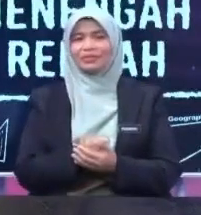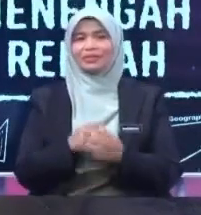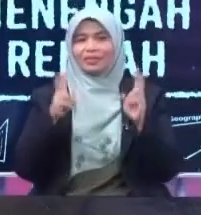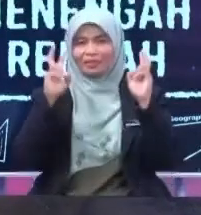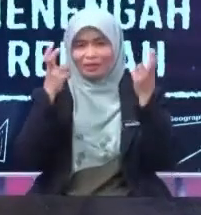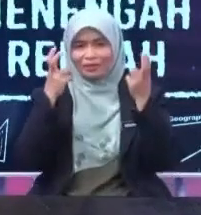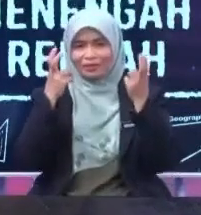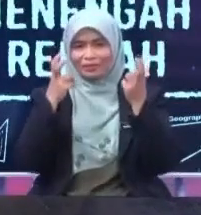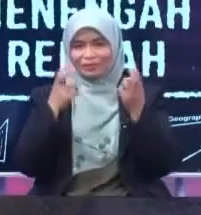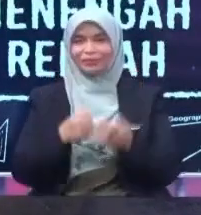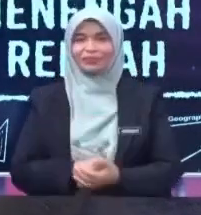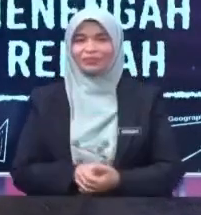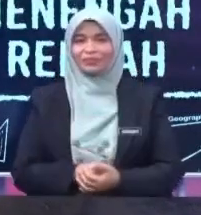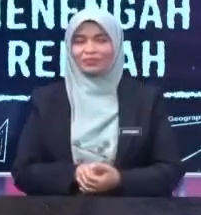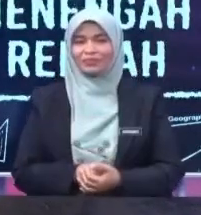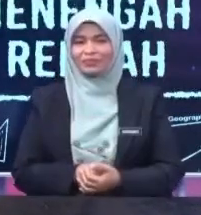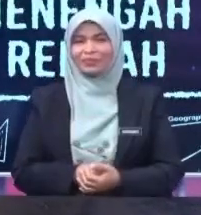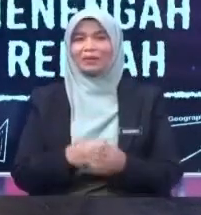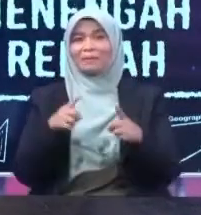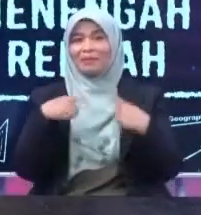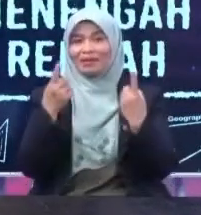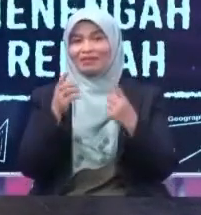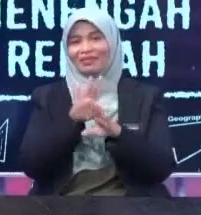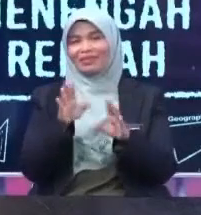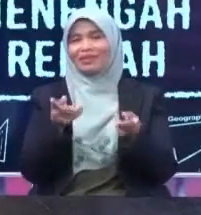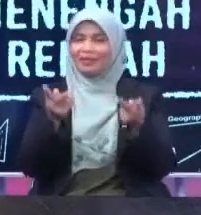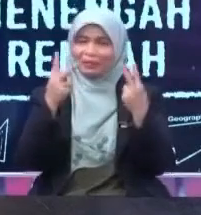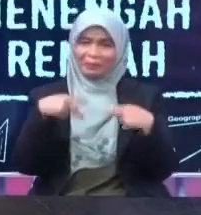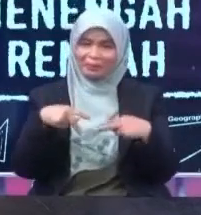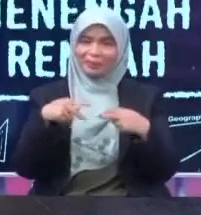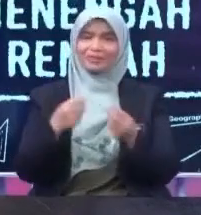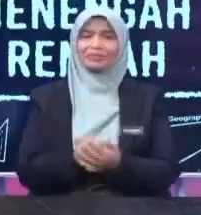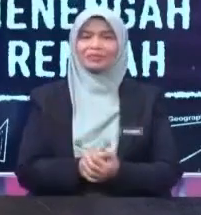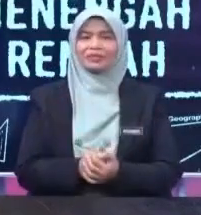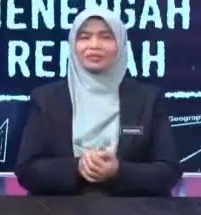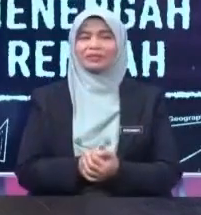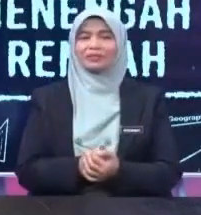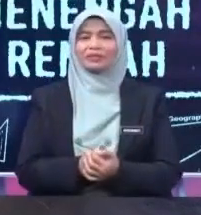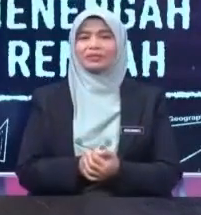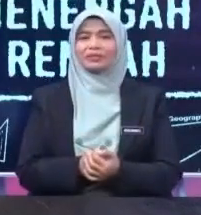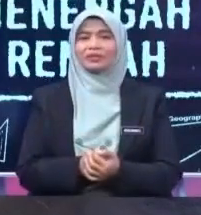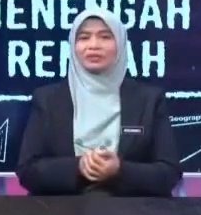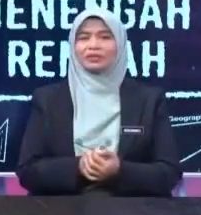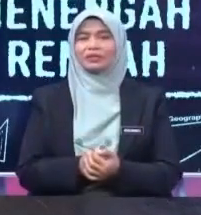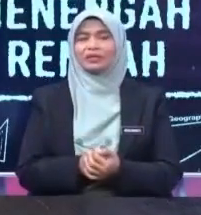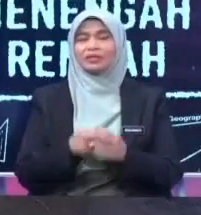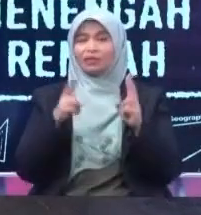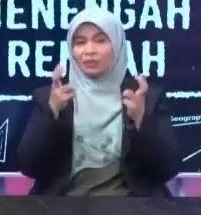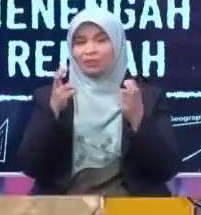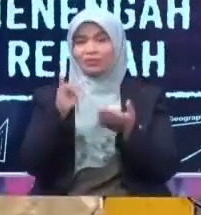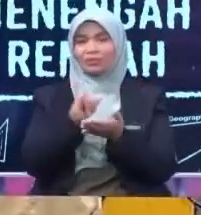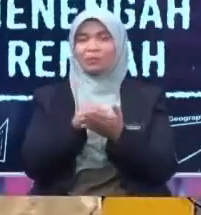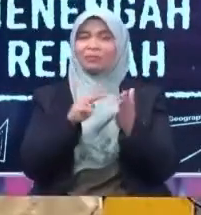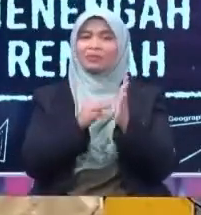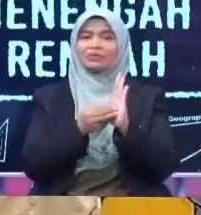ada Aiman ingat tak? Pergi tak kembali, betul ke Ustazah? Betul Aiman. Okay. Pergi tak kembali. Daripada tajuk tu pun kita tahu kan, pergi tak kembali